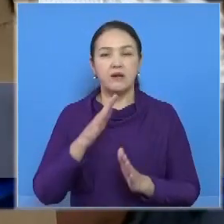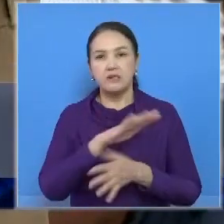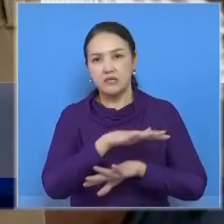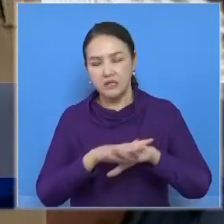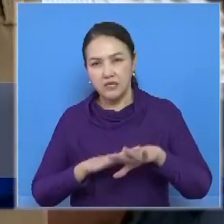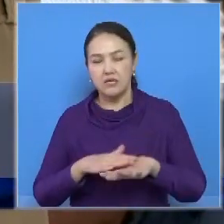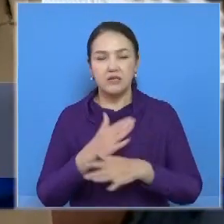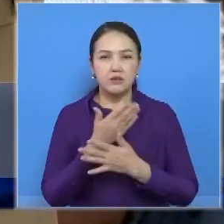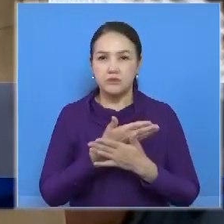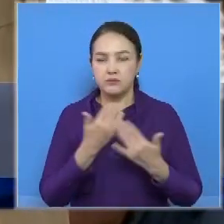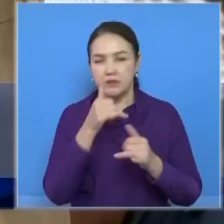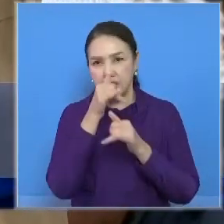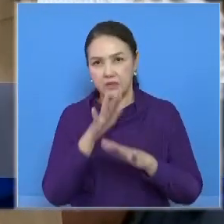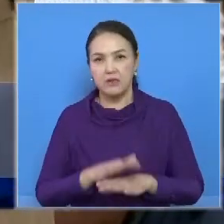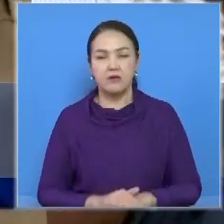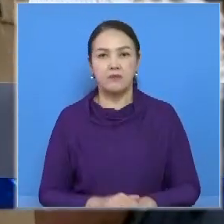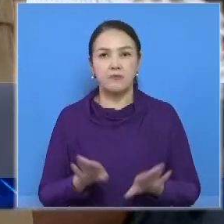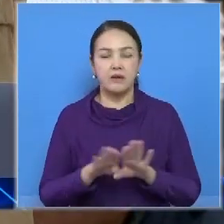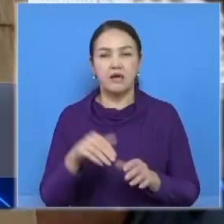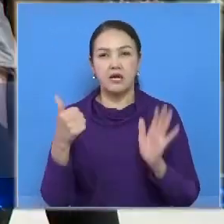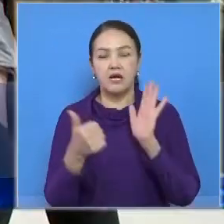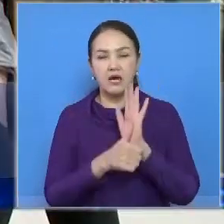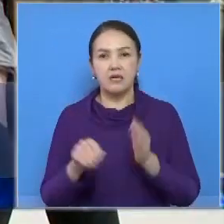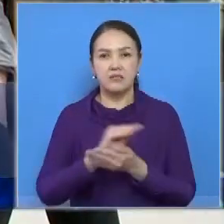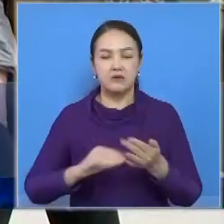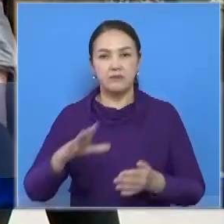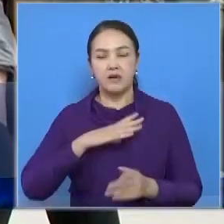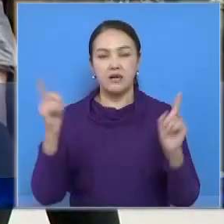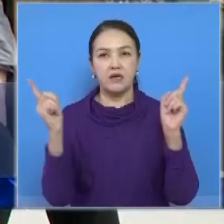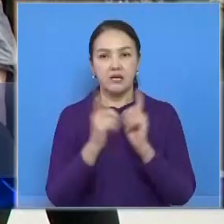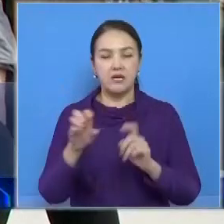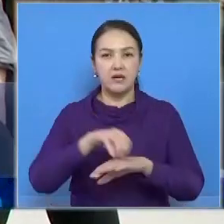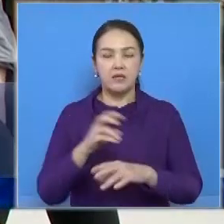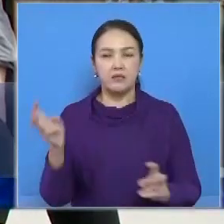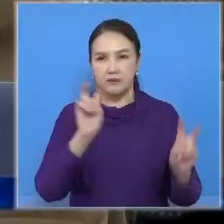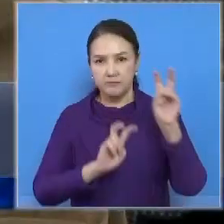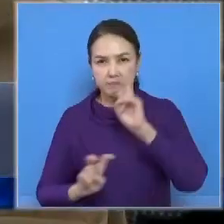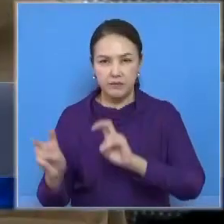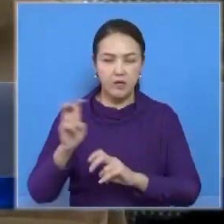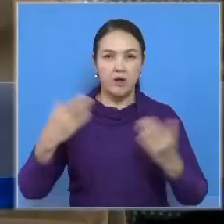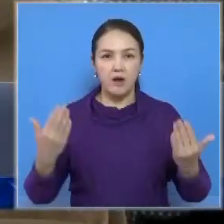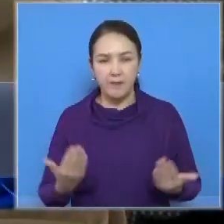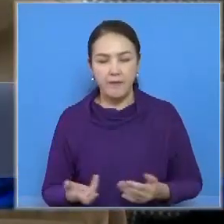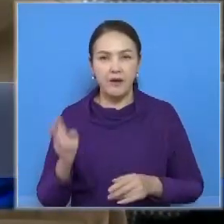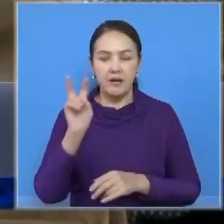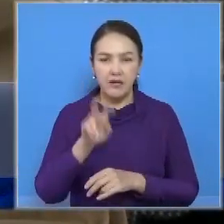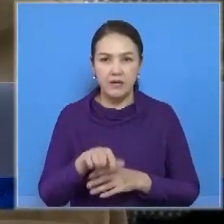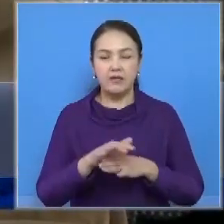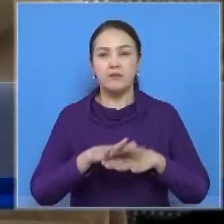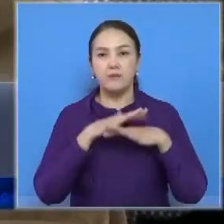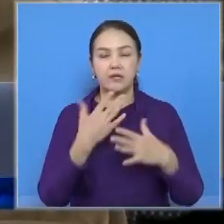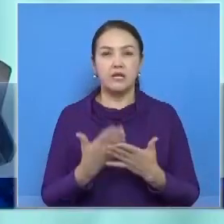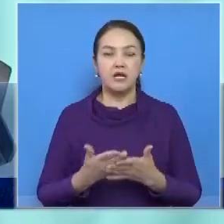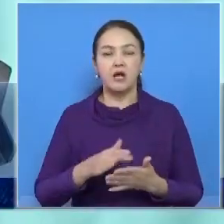бүгін қабылдамайды дейді. Осылай 6 рет жазылдым. Кездесуге әкімді іздеп өзге шағын аудан тұрғындары да арнайы келді. Талай мәрте